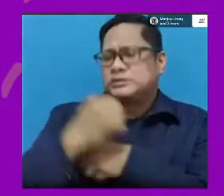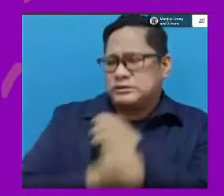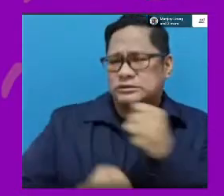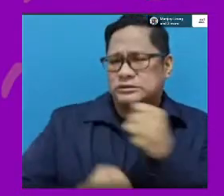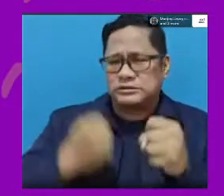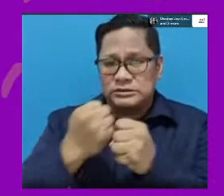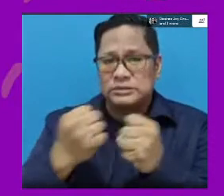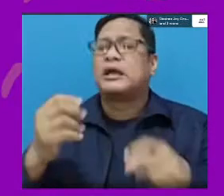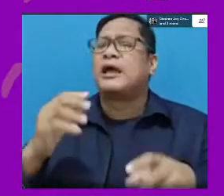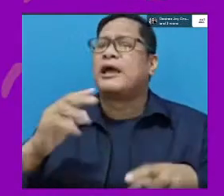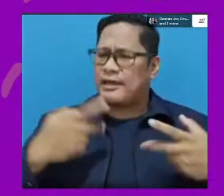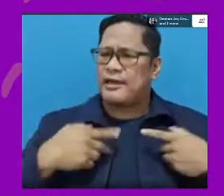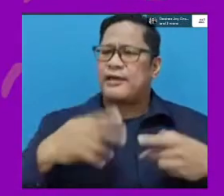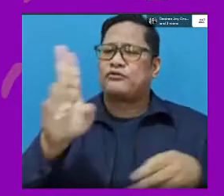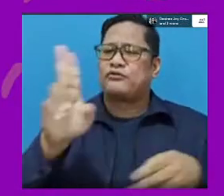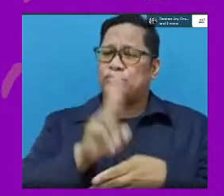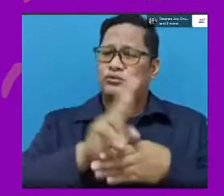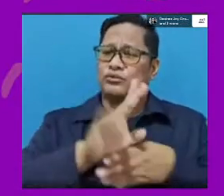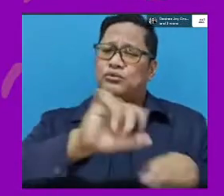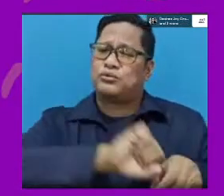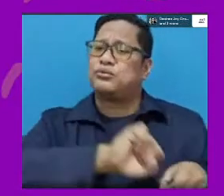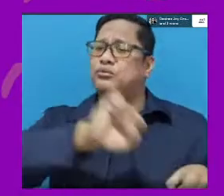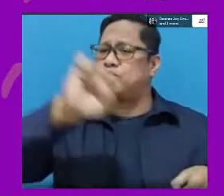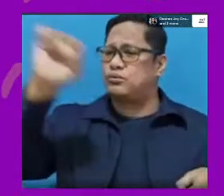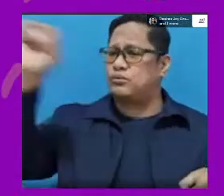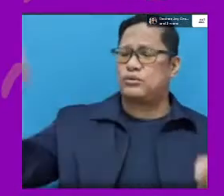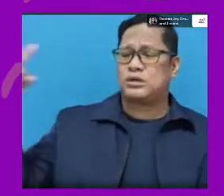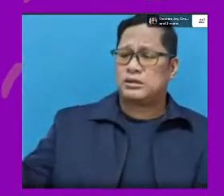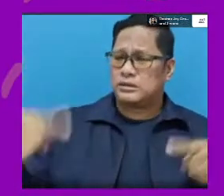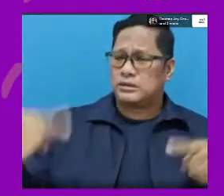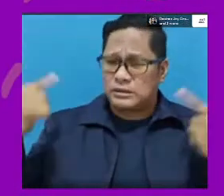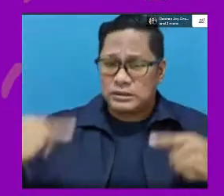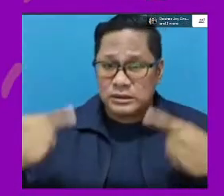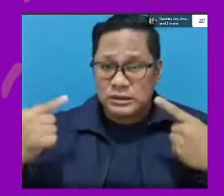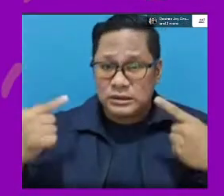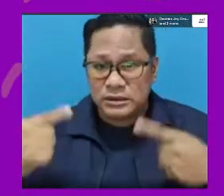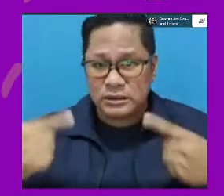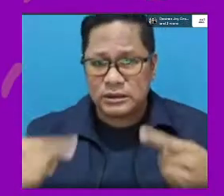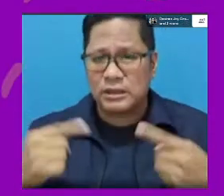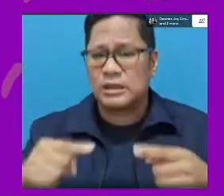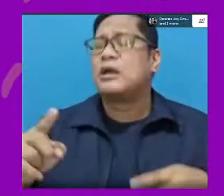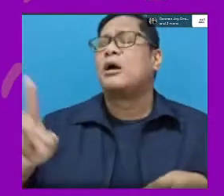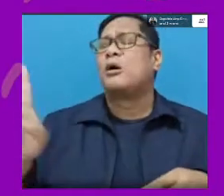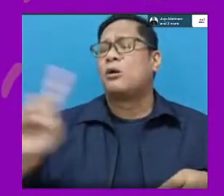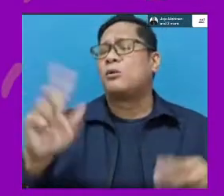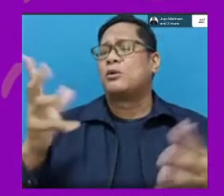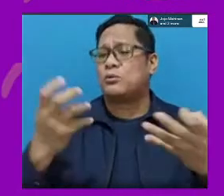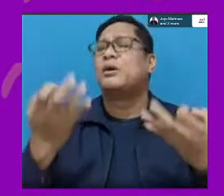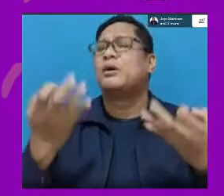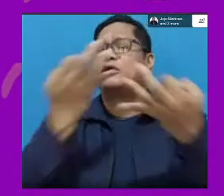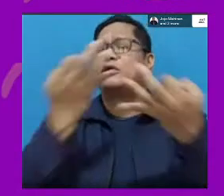sandata, nagkilaban at ngiti na'y lumaya.